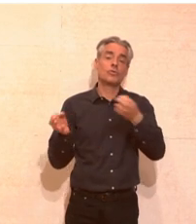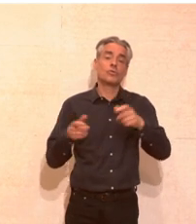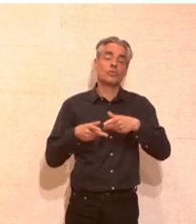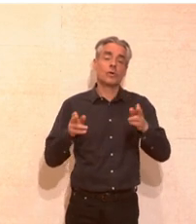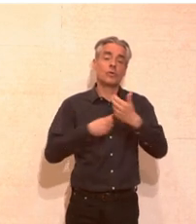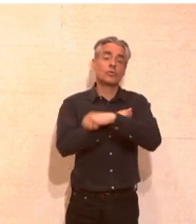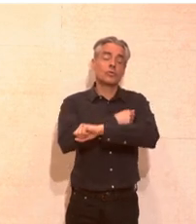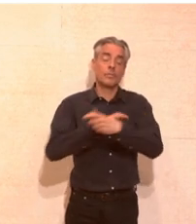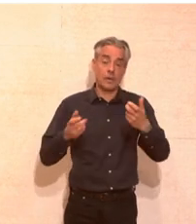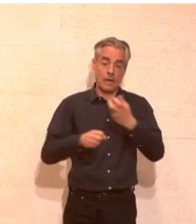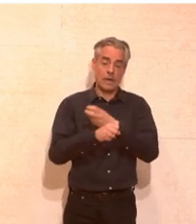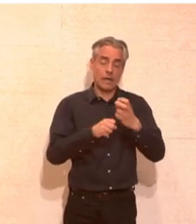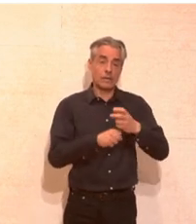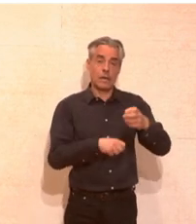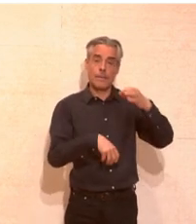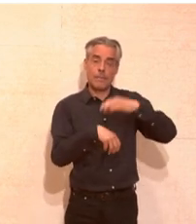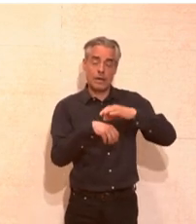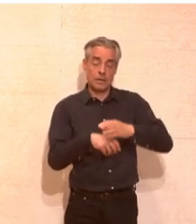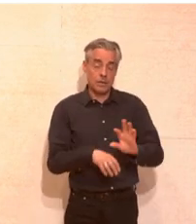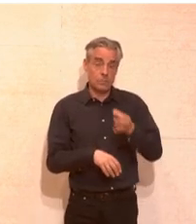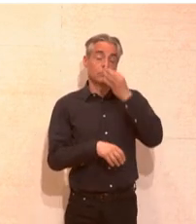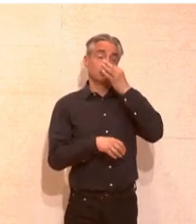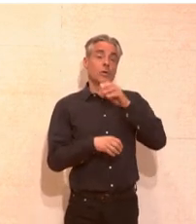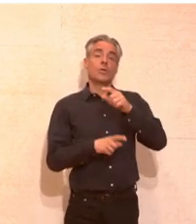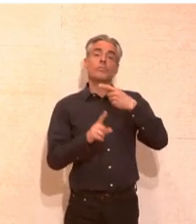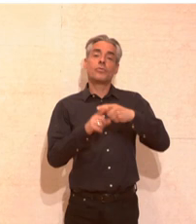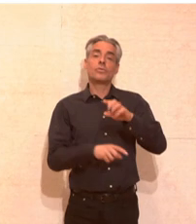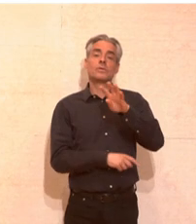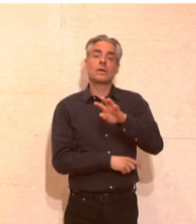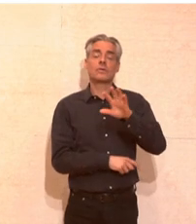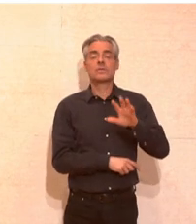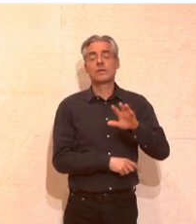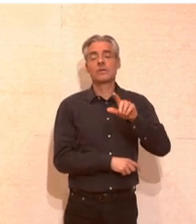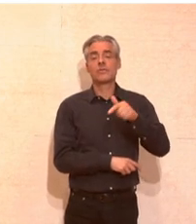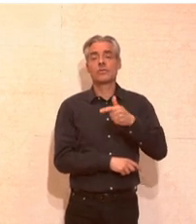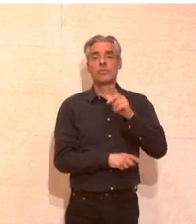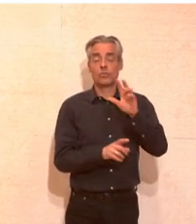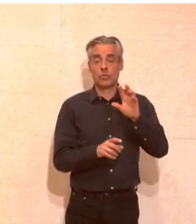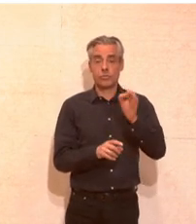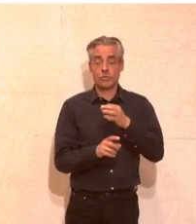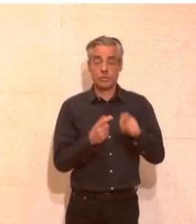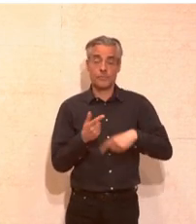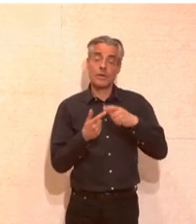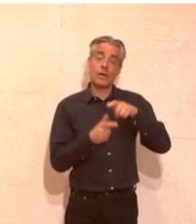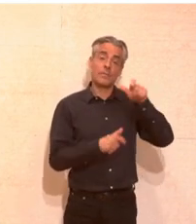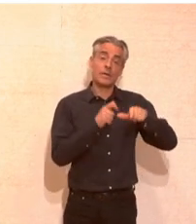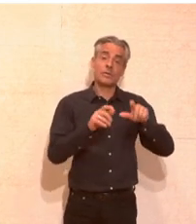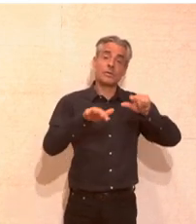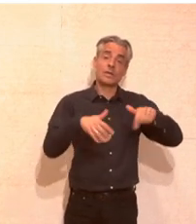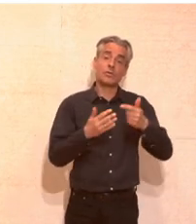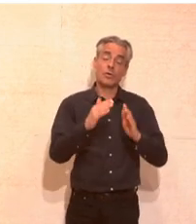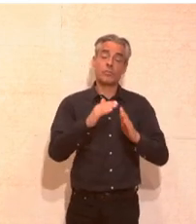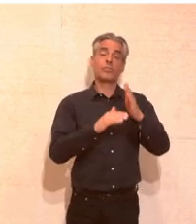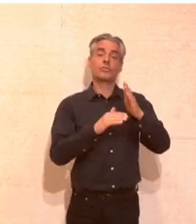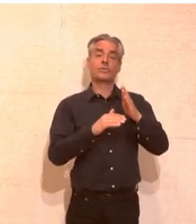vous allez avoir un risque d'attraper un rhume qui était de 45,2 heures, alors que ceux qui dormaient plus de 7 heures, ils n'avaient